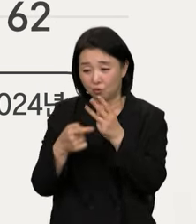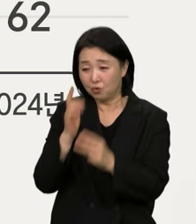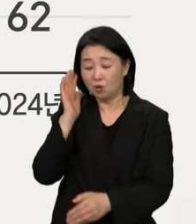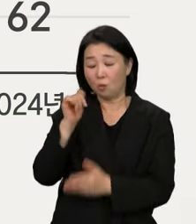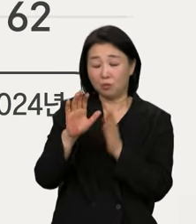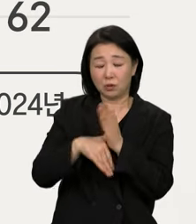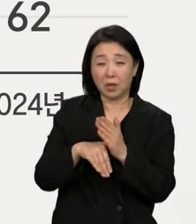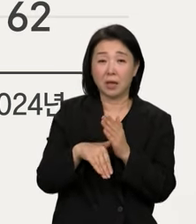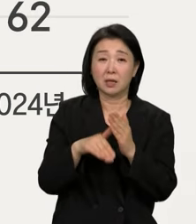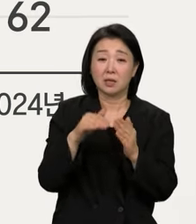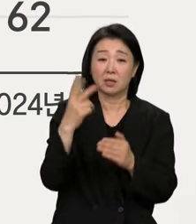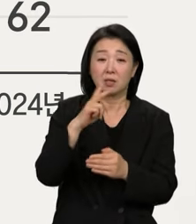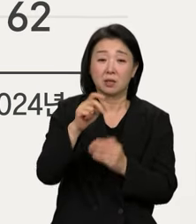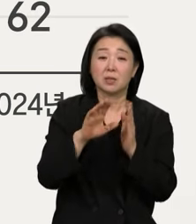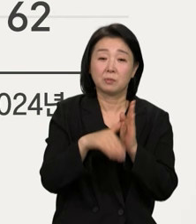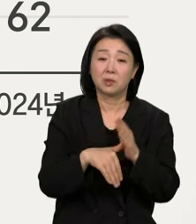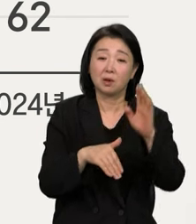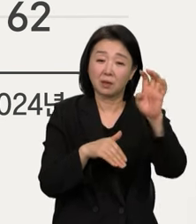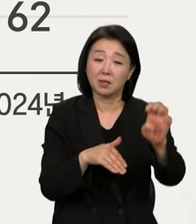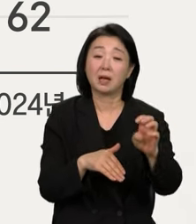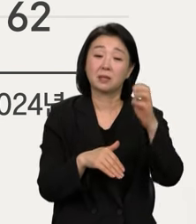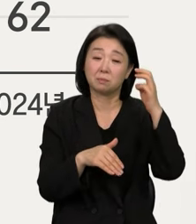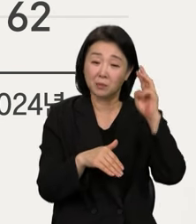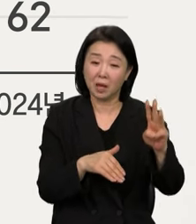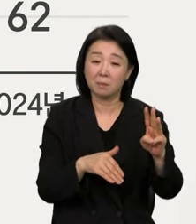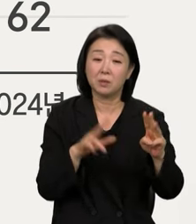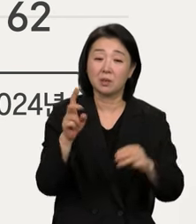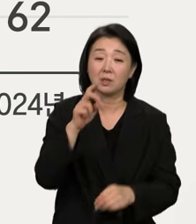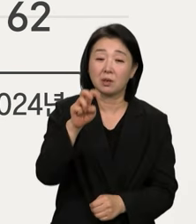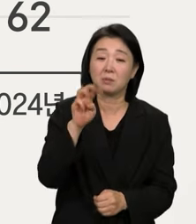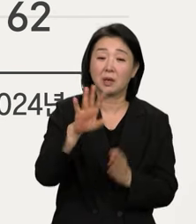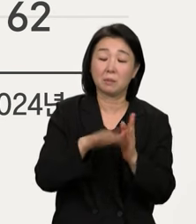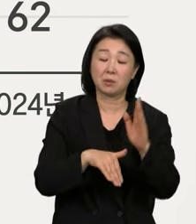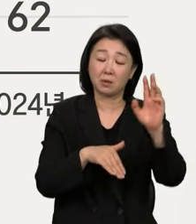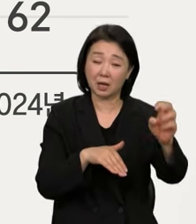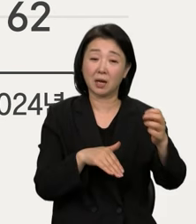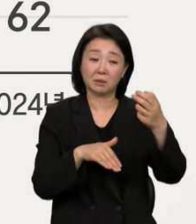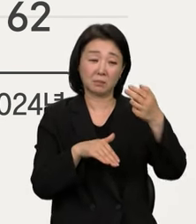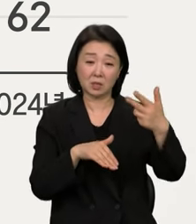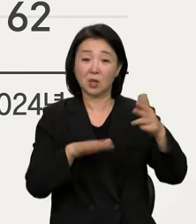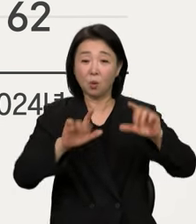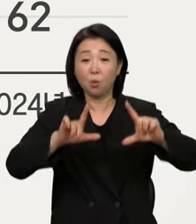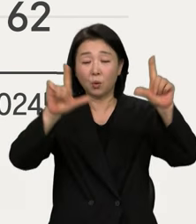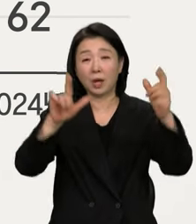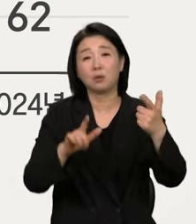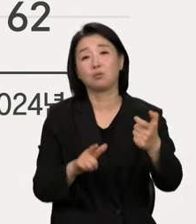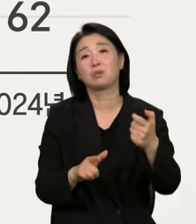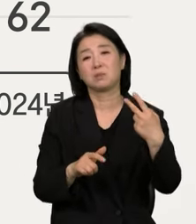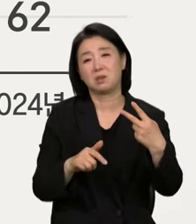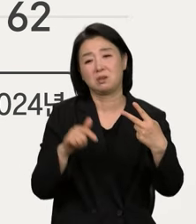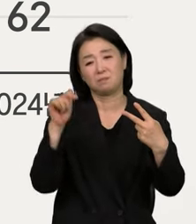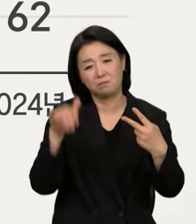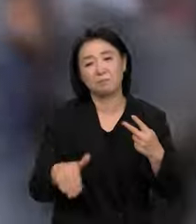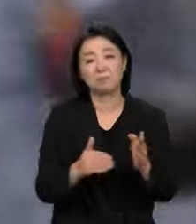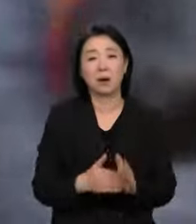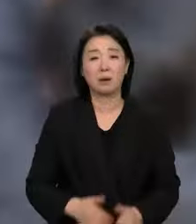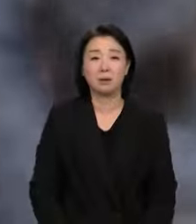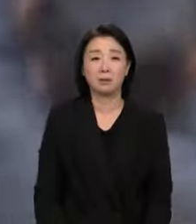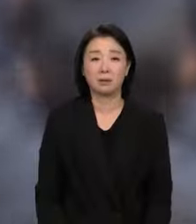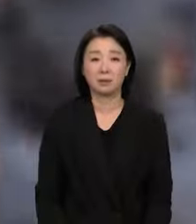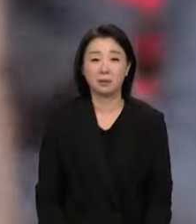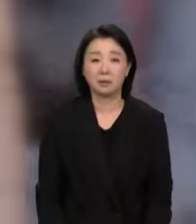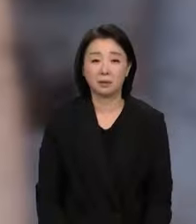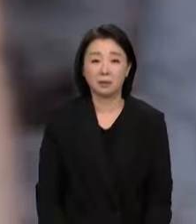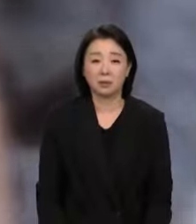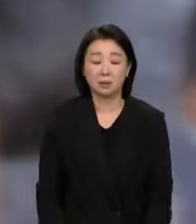2022년 43위 2023년 47위로 차츰 하락한데 이어 올해 62위 하락했습니다